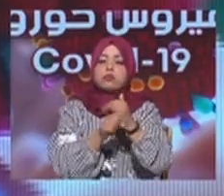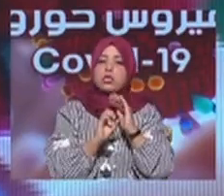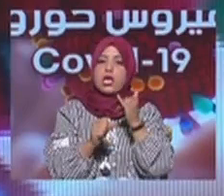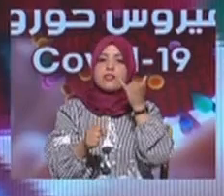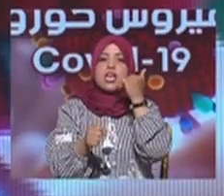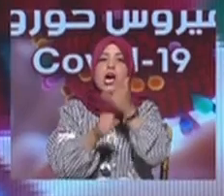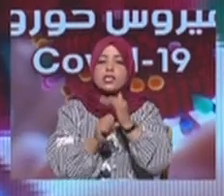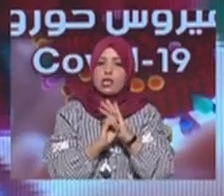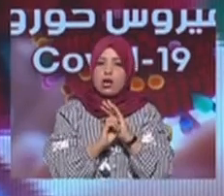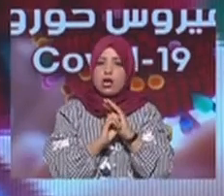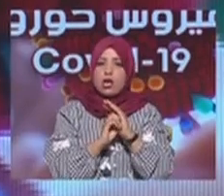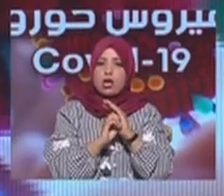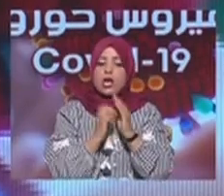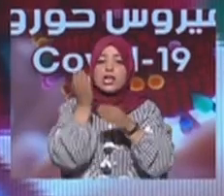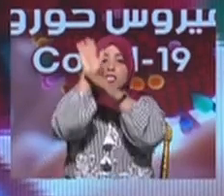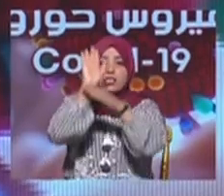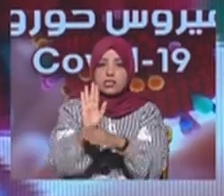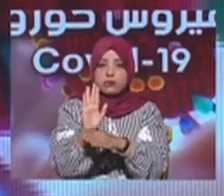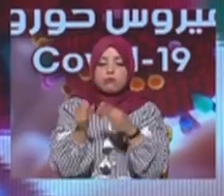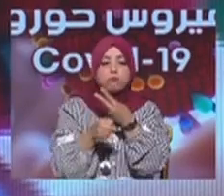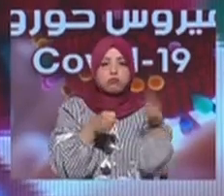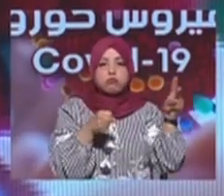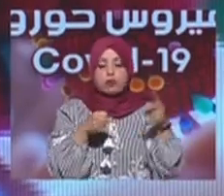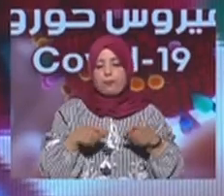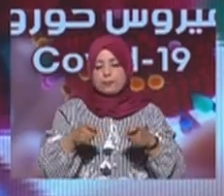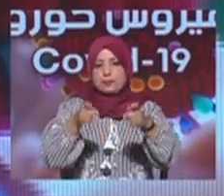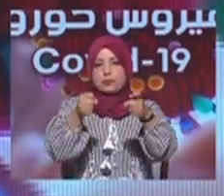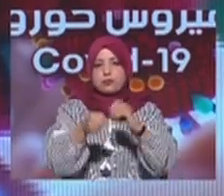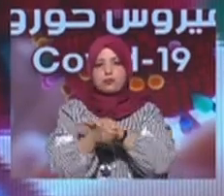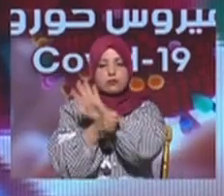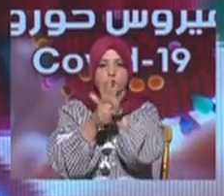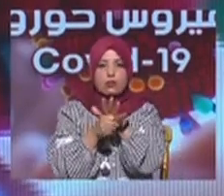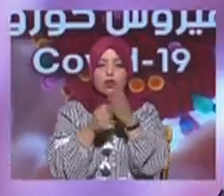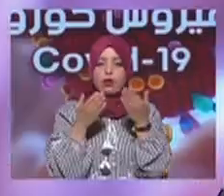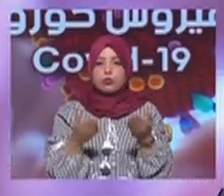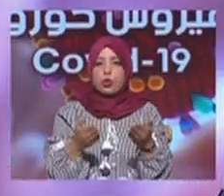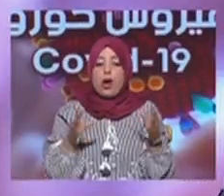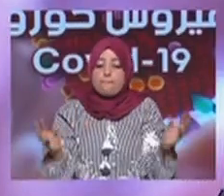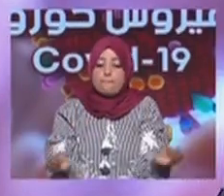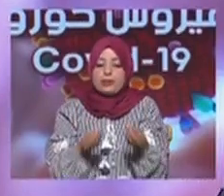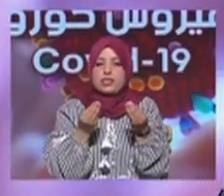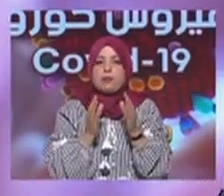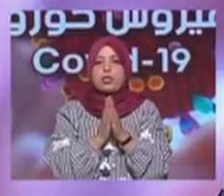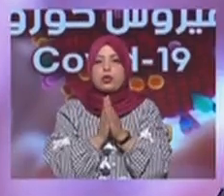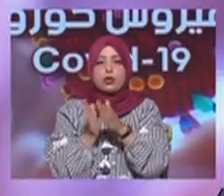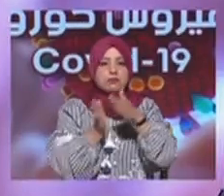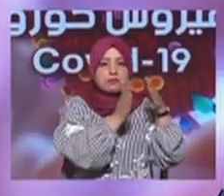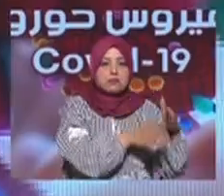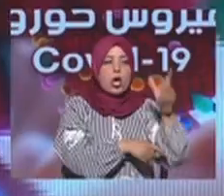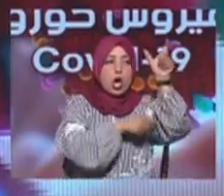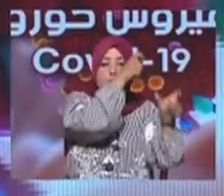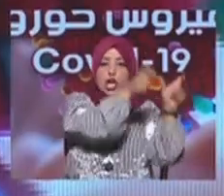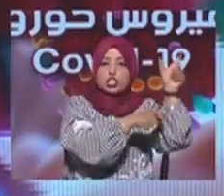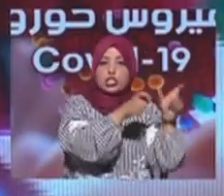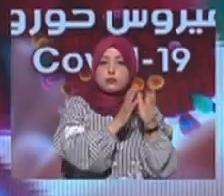تعطي خطوره للخطوره للفيروس هما حطوها ونشوها. انت بديت به بديت انا بديت والاخرين دونك وعملت